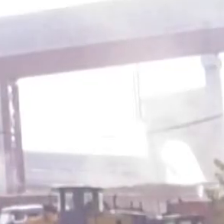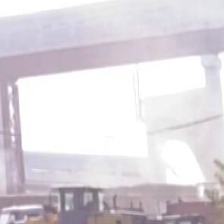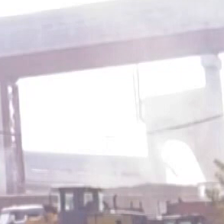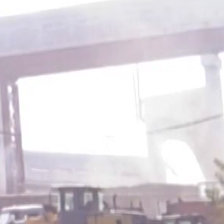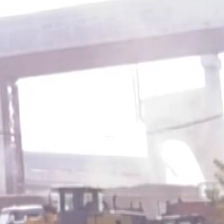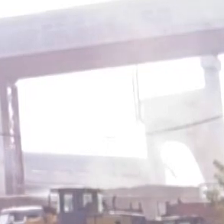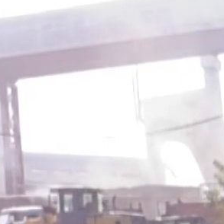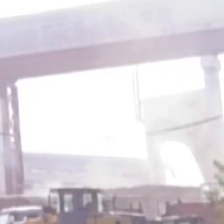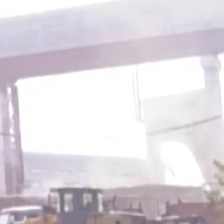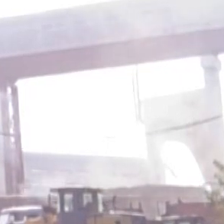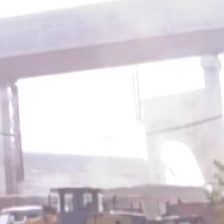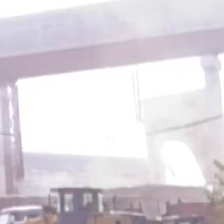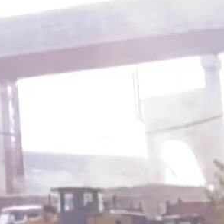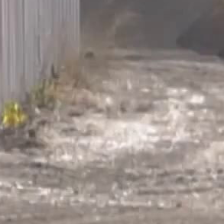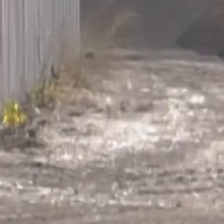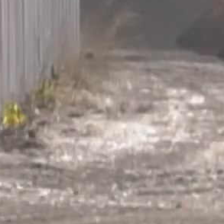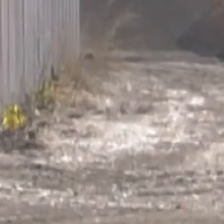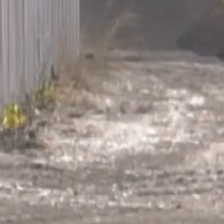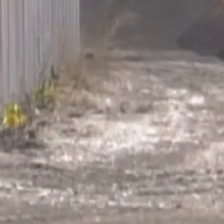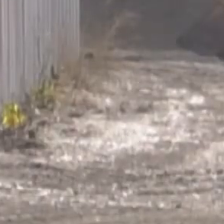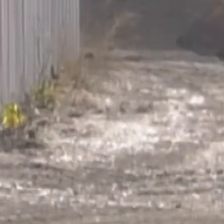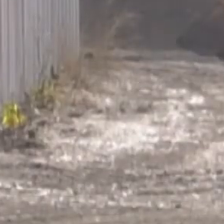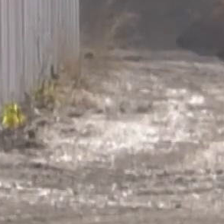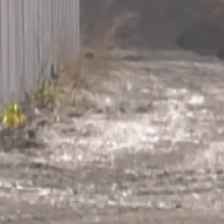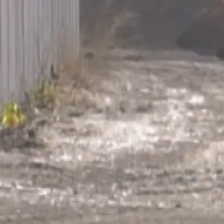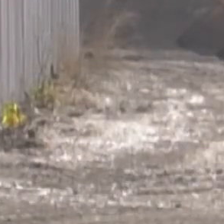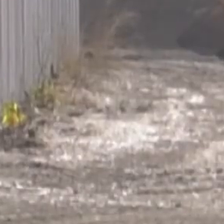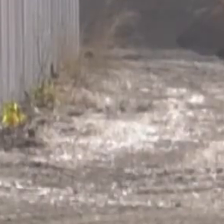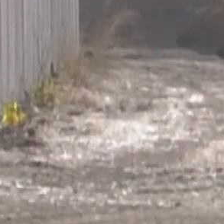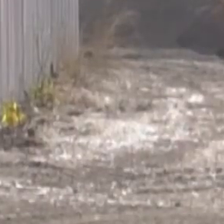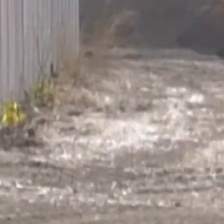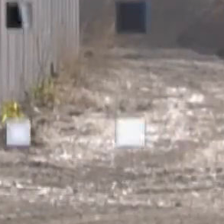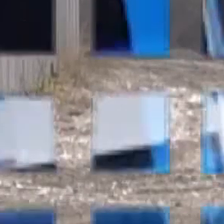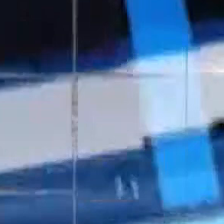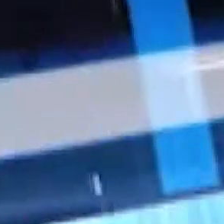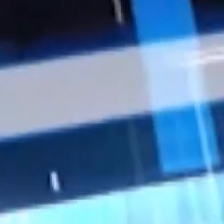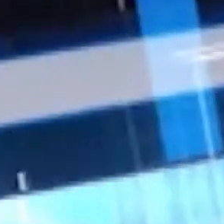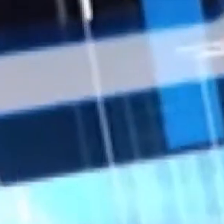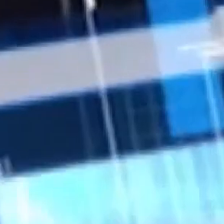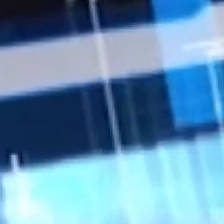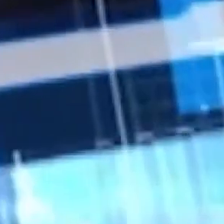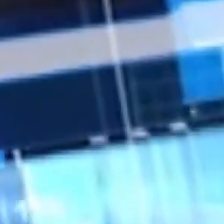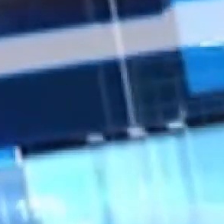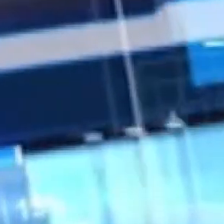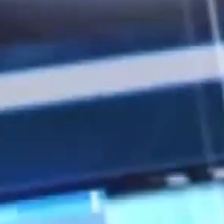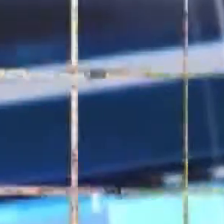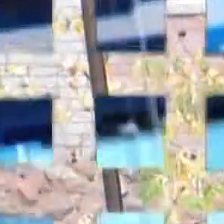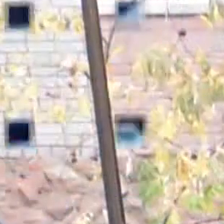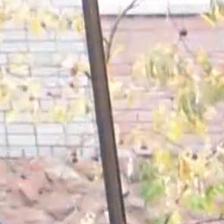Жылу беру кезең-кезеңмен жүргізіледі. Семейде 29-шы қыркүйектен бастап жылу беріле бастады.